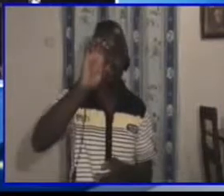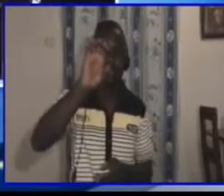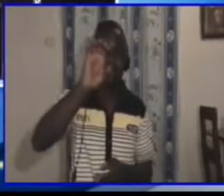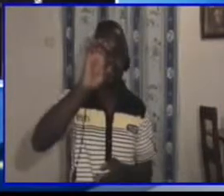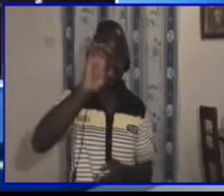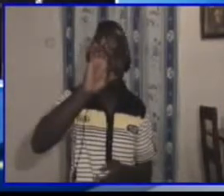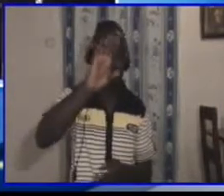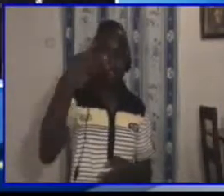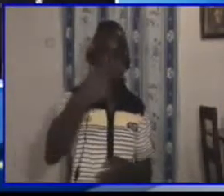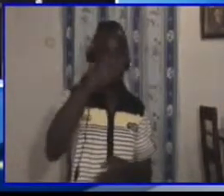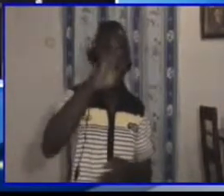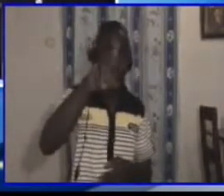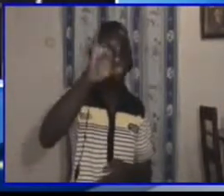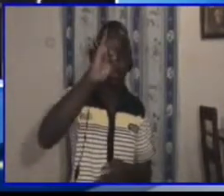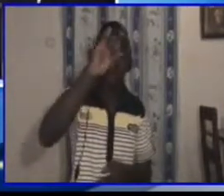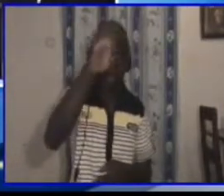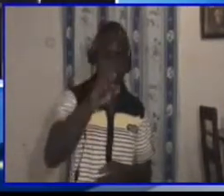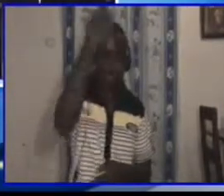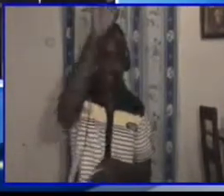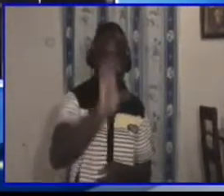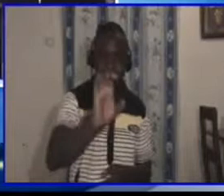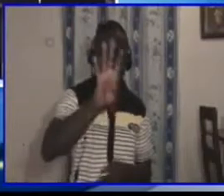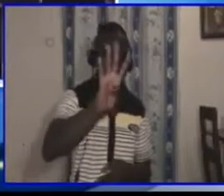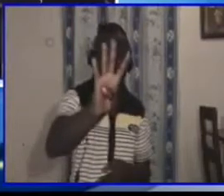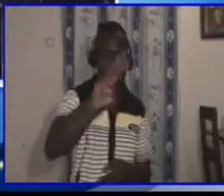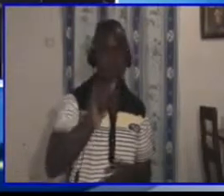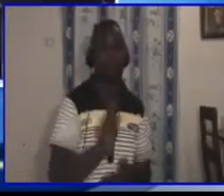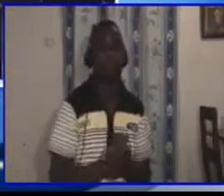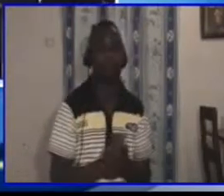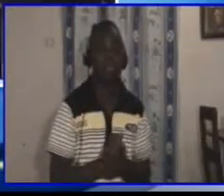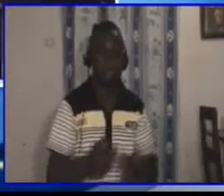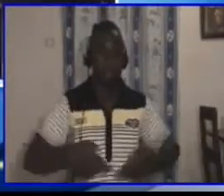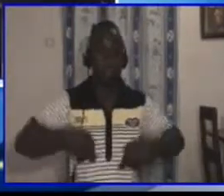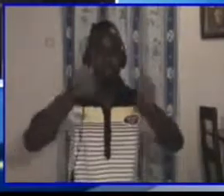alla chiesa è già promesso un profeta